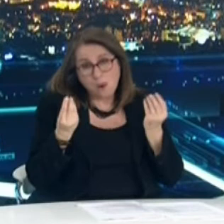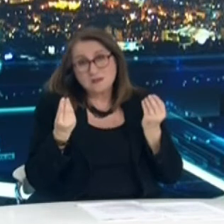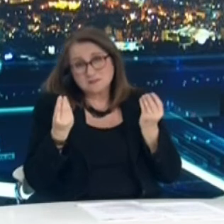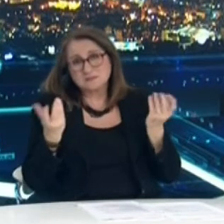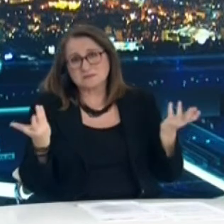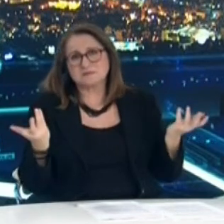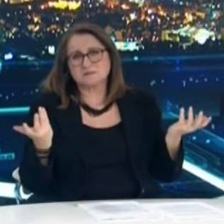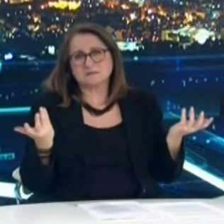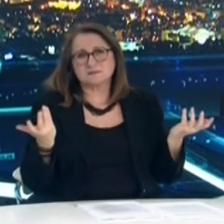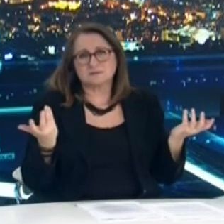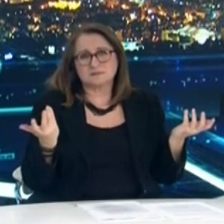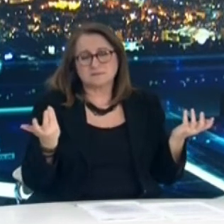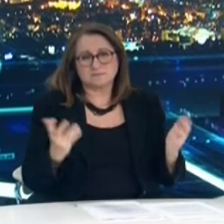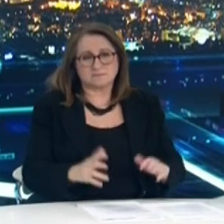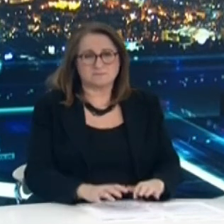σίγουρα